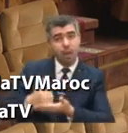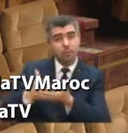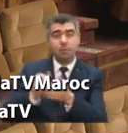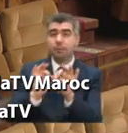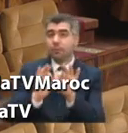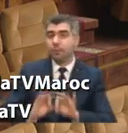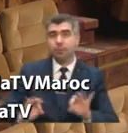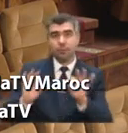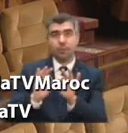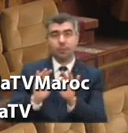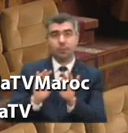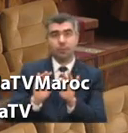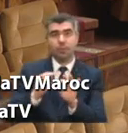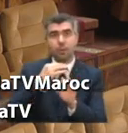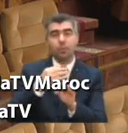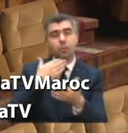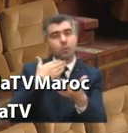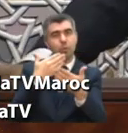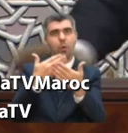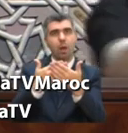الوطني، فالشروط المجحفة.